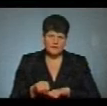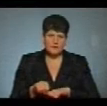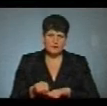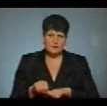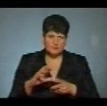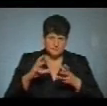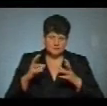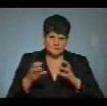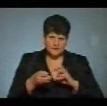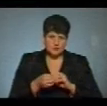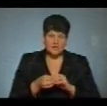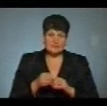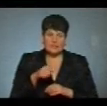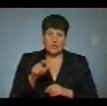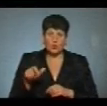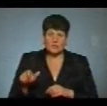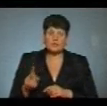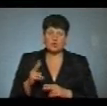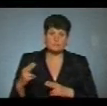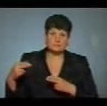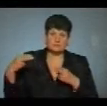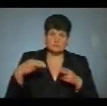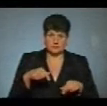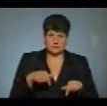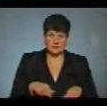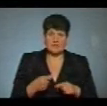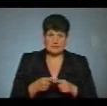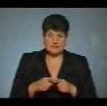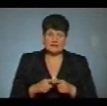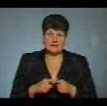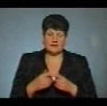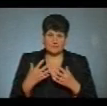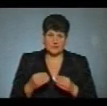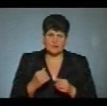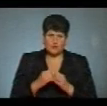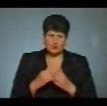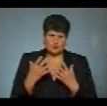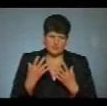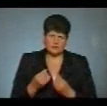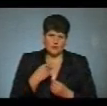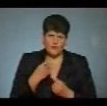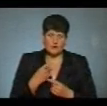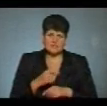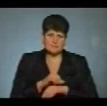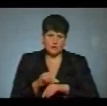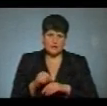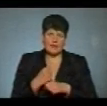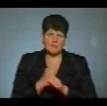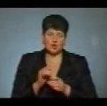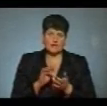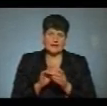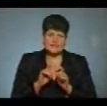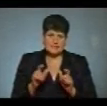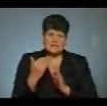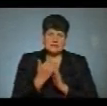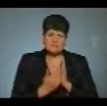згоди інформовані тих людей, які перетнули кордон. Це вже письмові згоди. Але так нам щодня передають з прикордонних лабораторних центрів